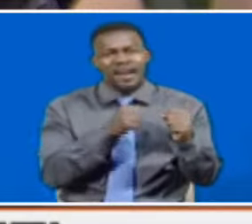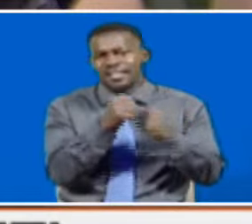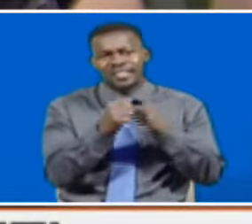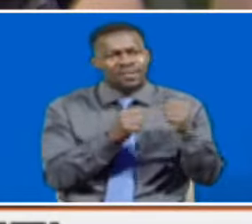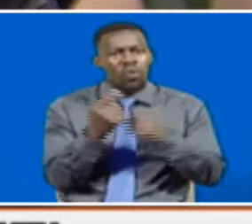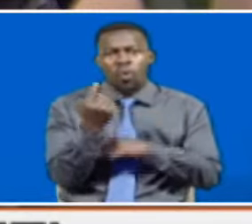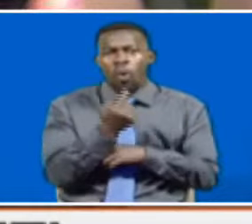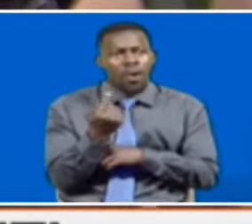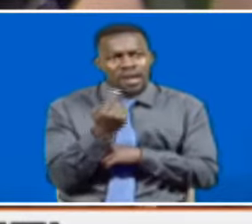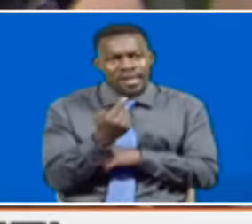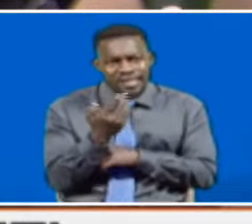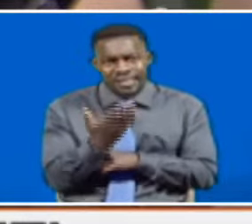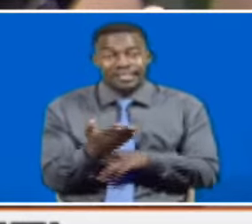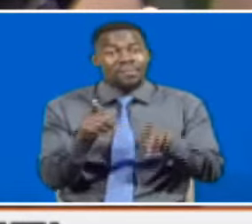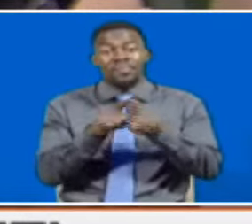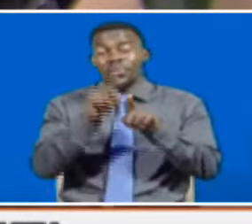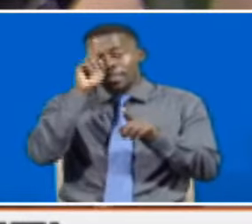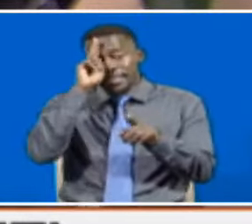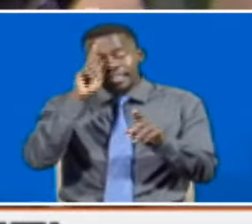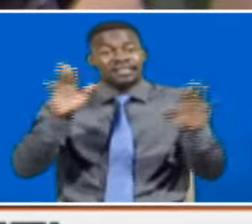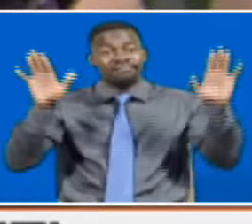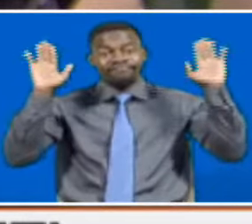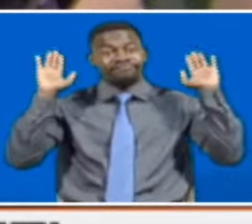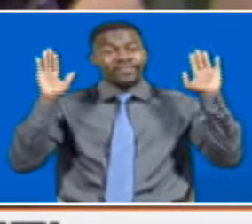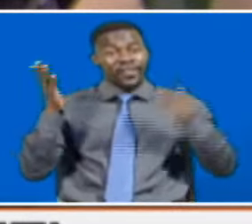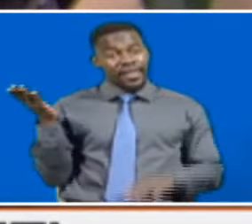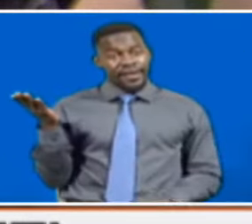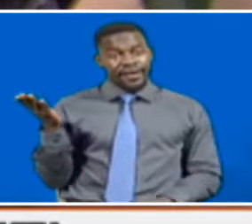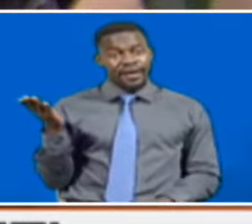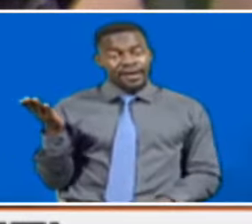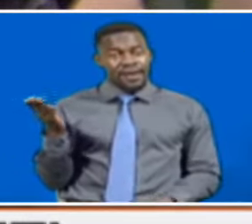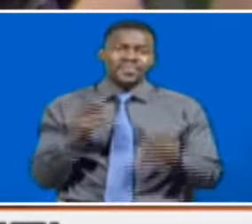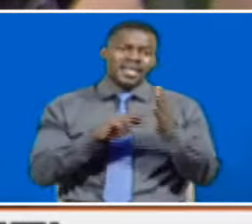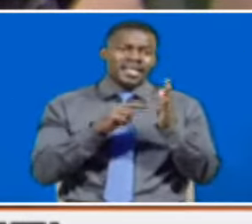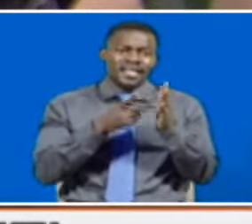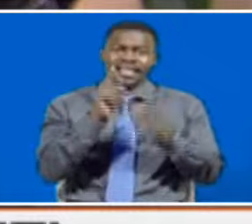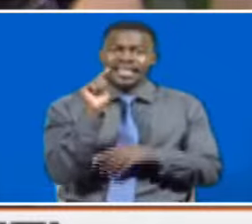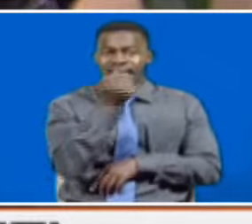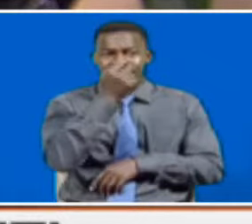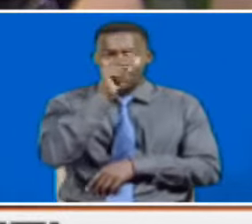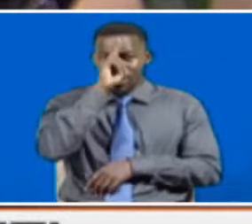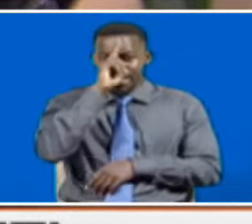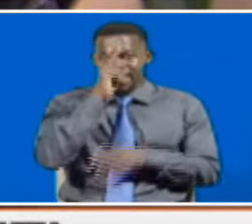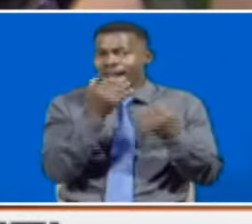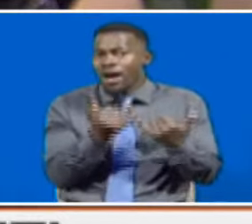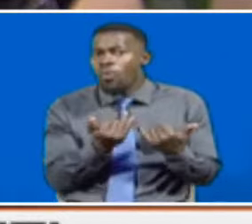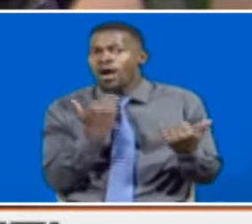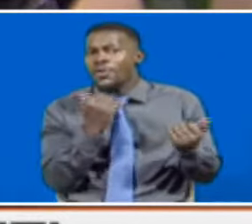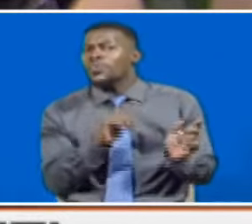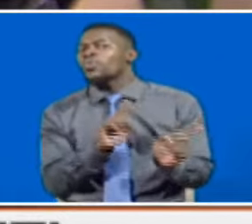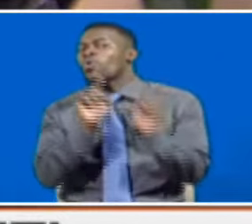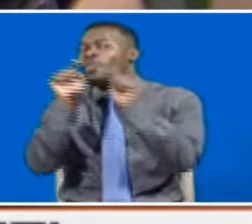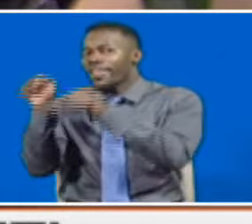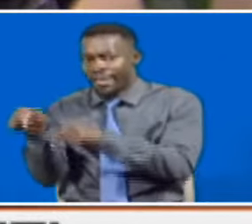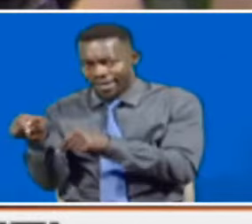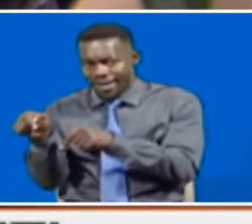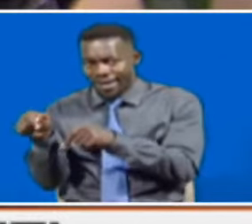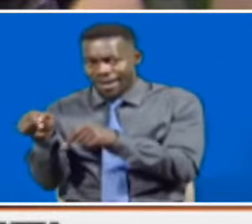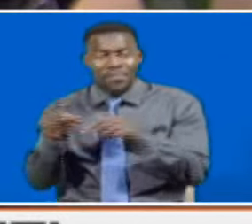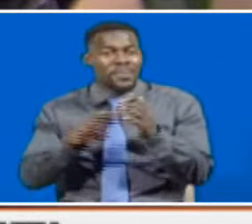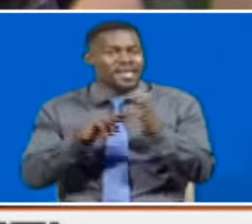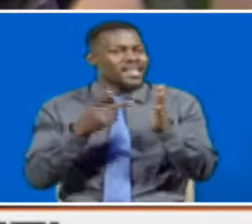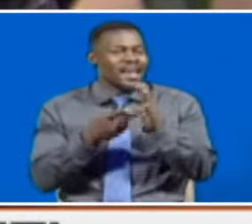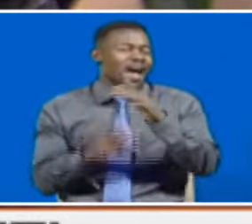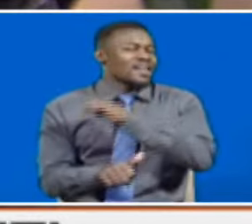walioko wamelemewa. Sasa polisi wetu wakienda huko kwa sasa, wanaingia katika